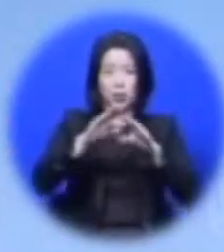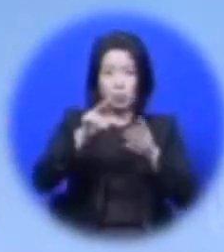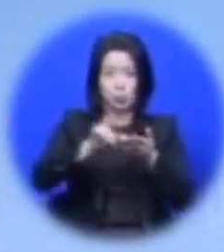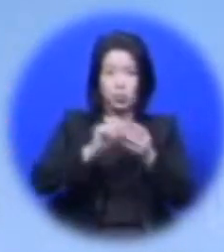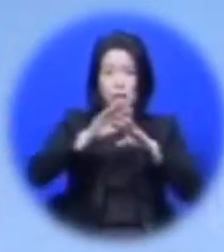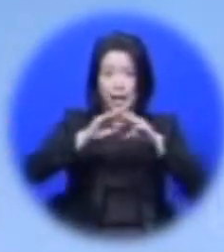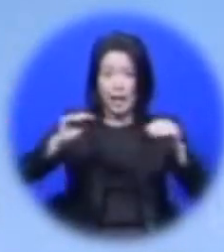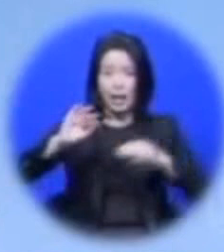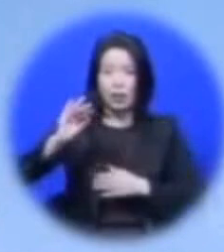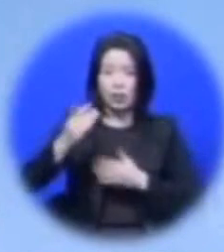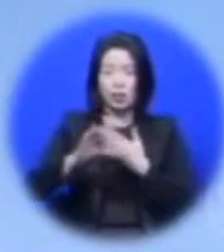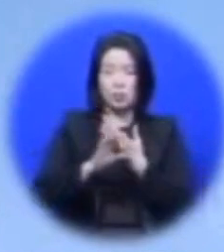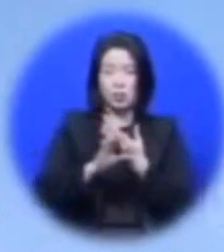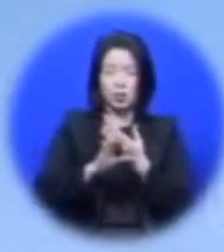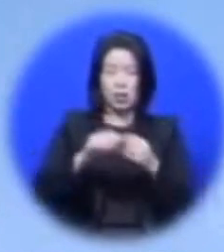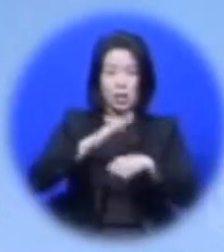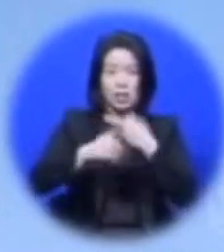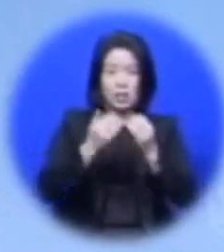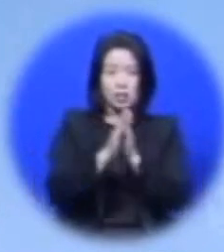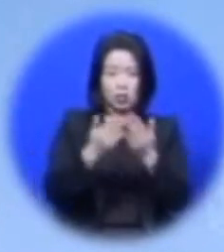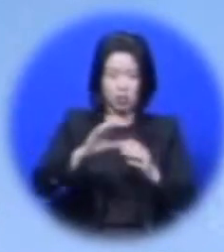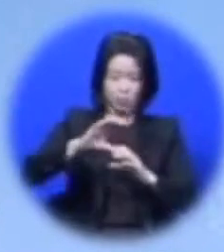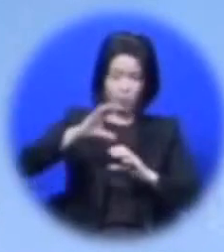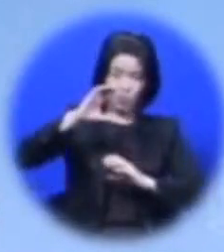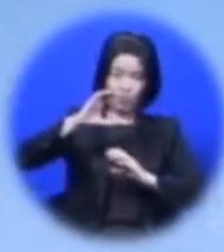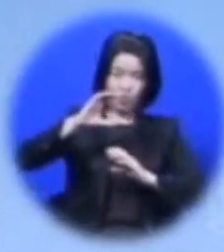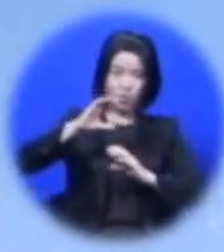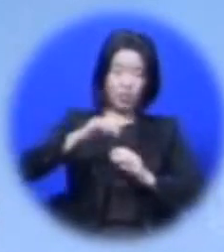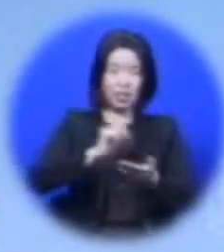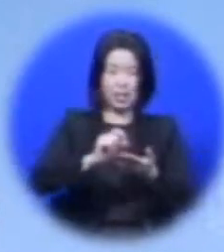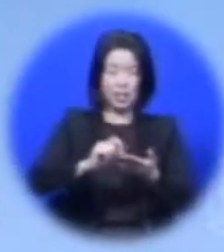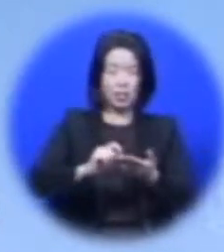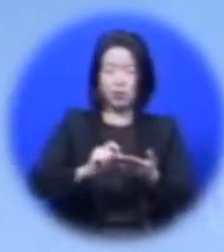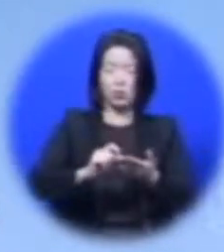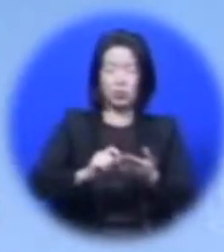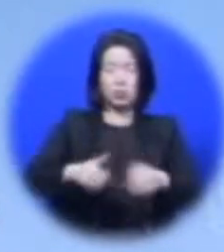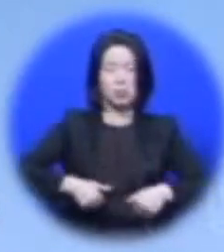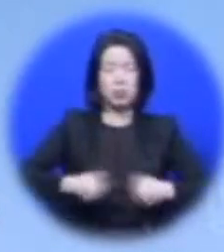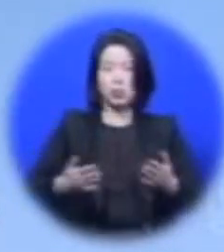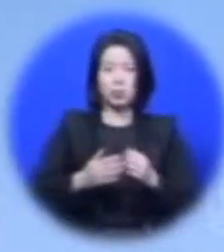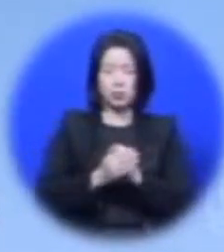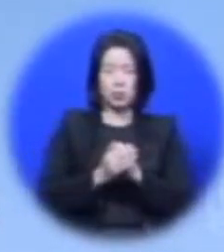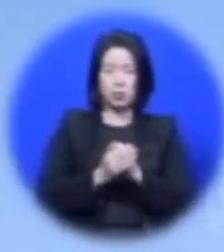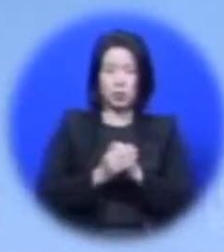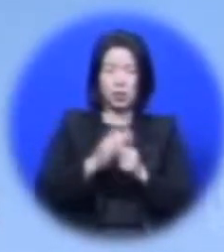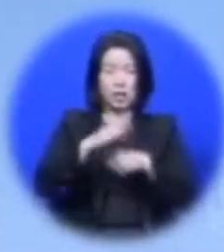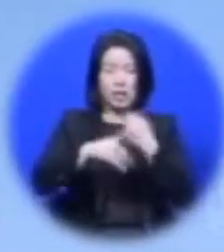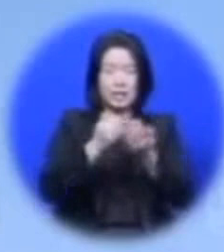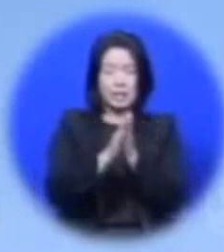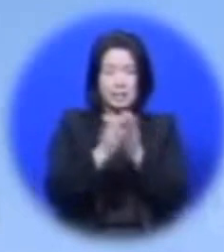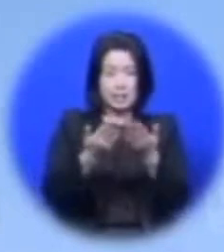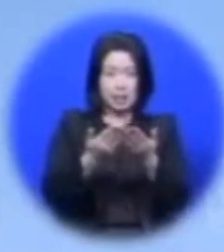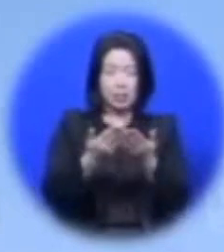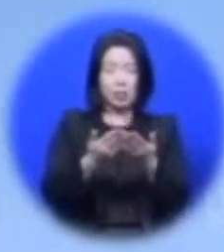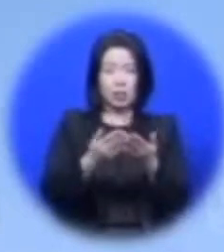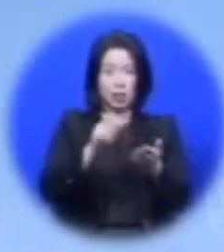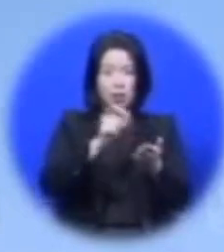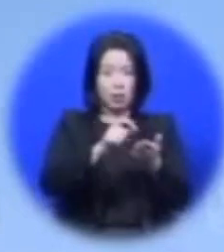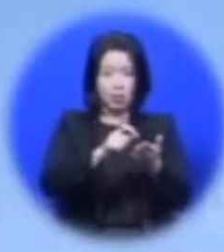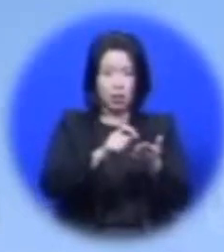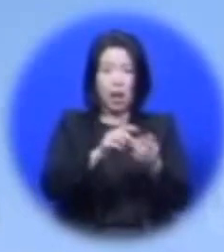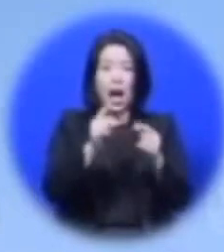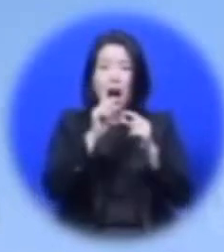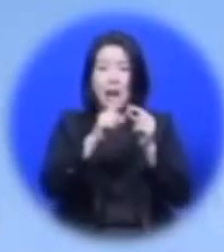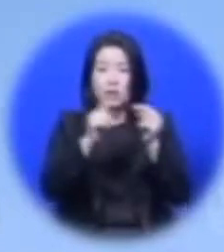성경이 이렇게 두껍게 기록될 이유가 뭐가 있겠어요? 그저 성경에 한 줄만 쓰면 되죠. 힘들고 어려우면 기도해라.